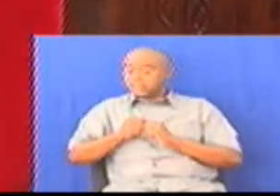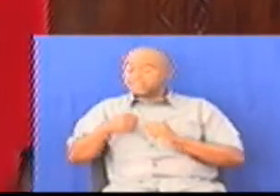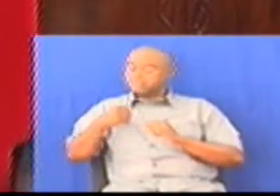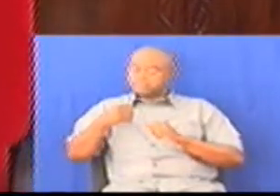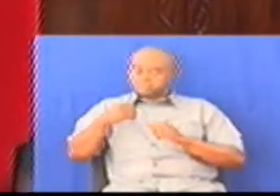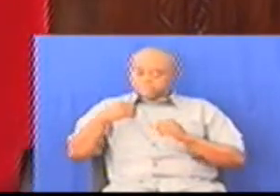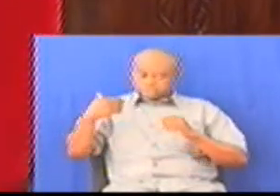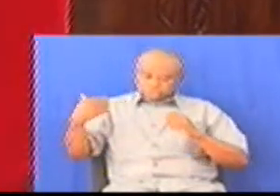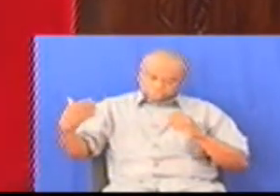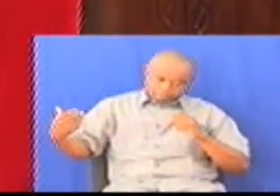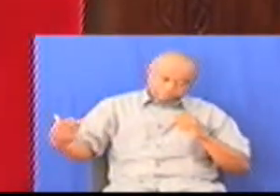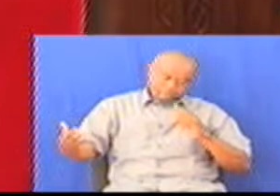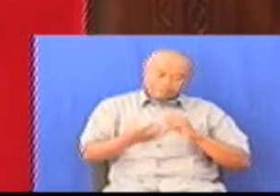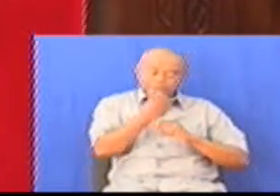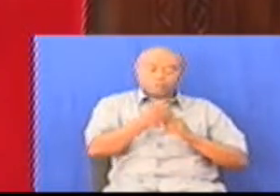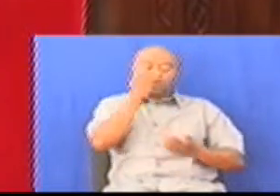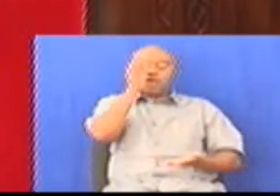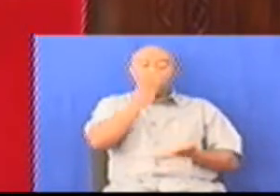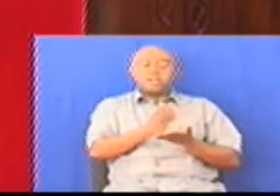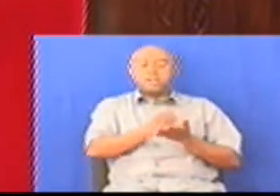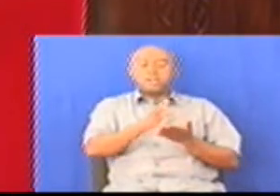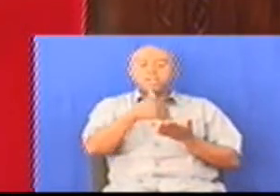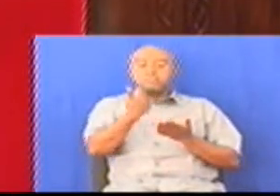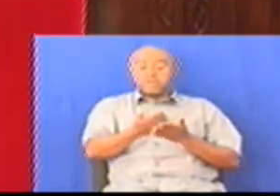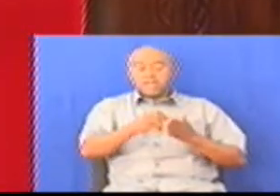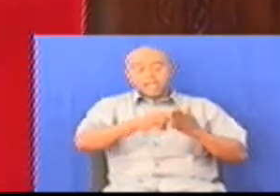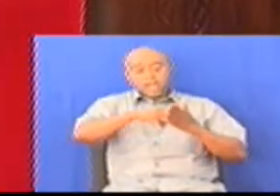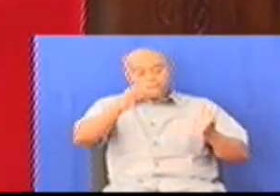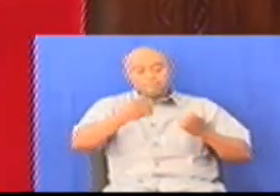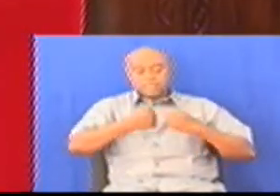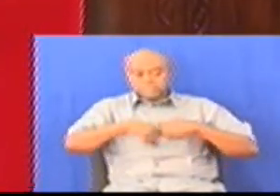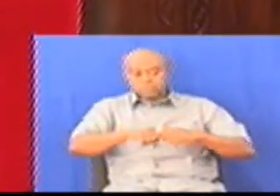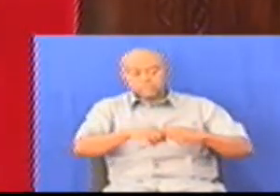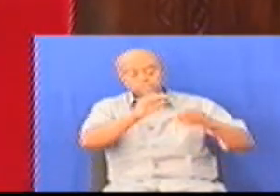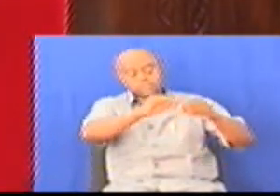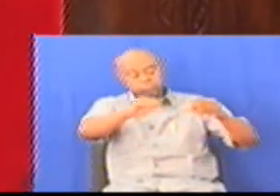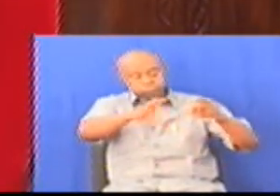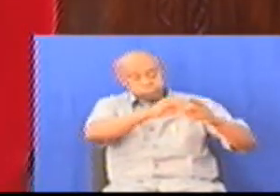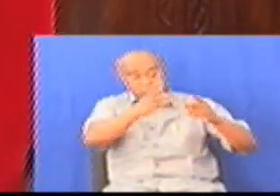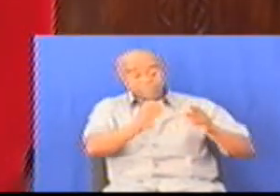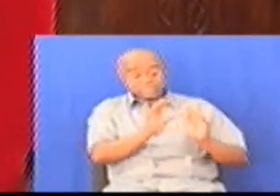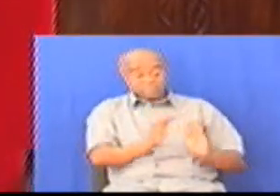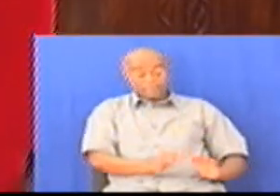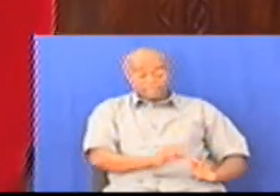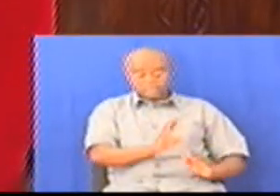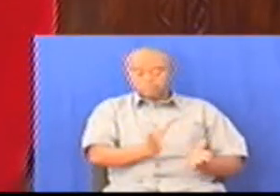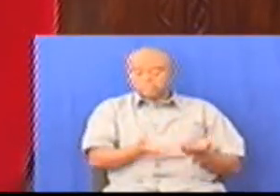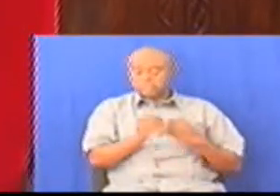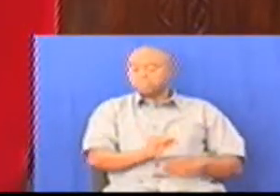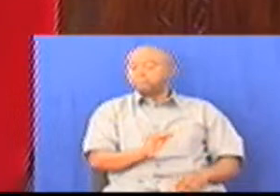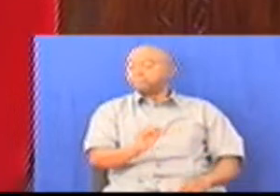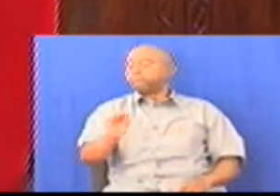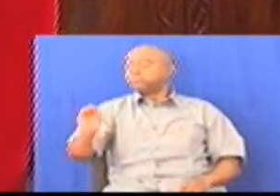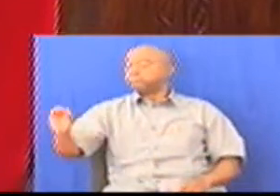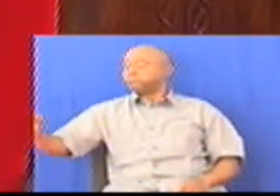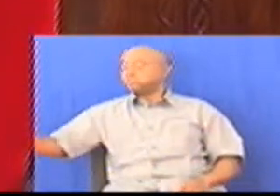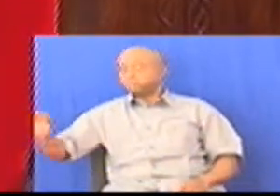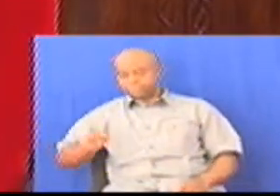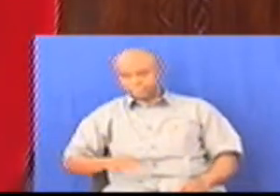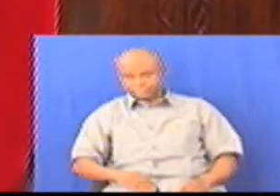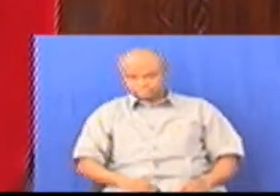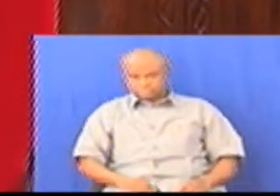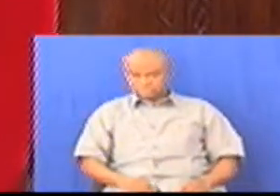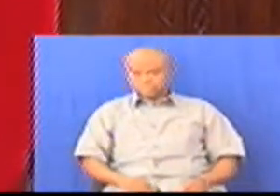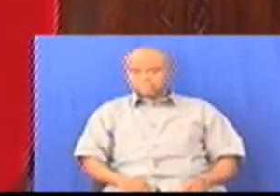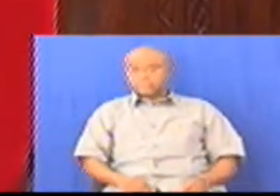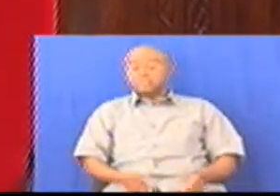halisi au net revenue baada kutoa gharama mbalimbali za uendeshaji ili kuziwezesha taasisi hizo kubaki na fedha za kuweza